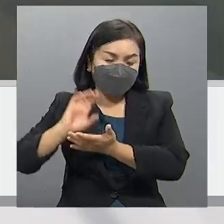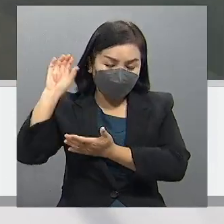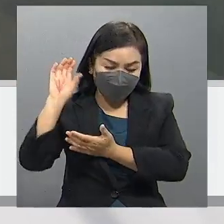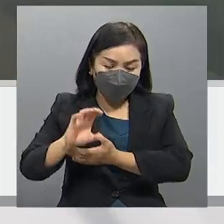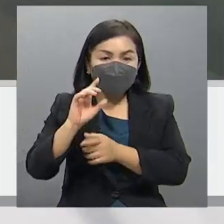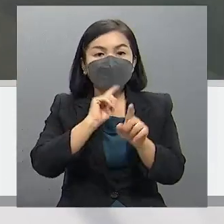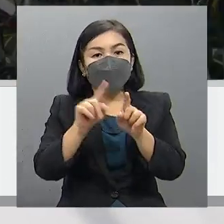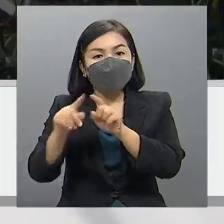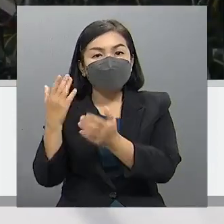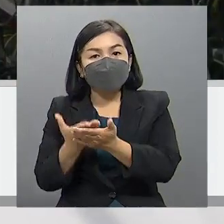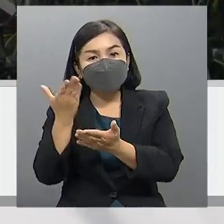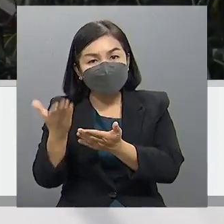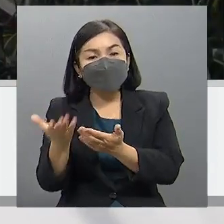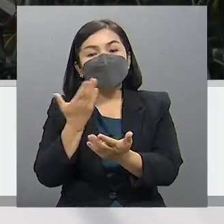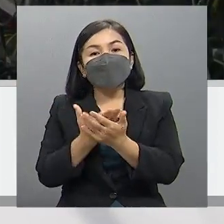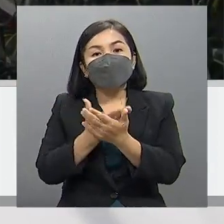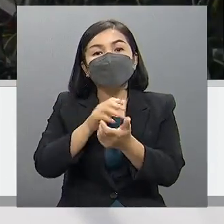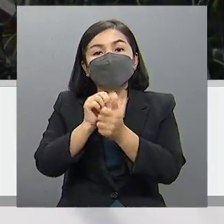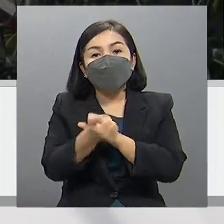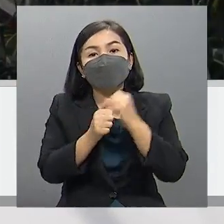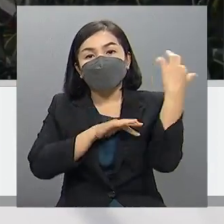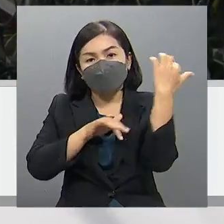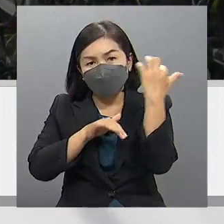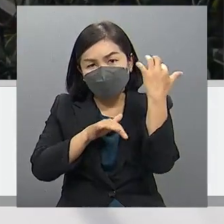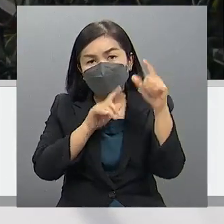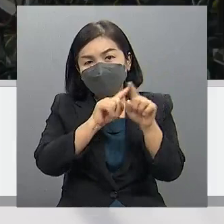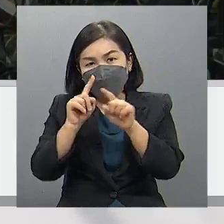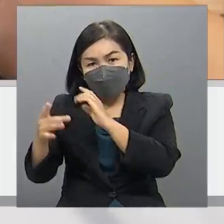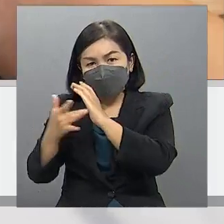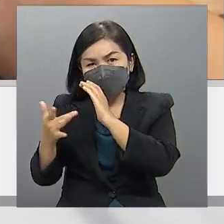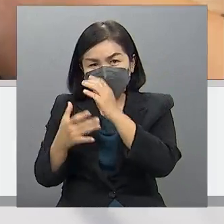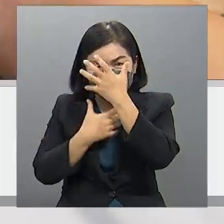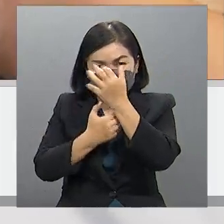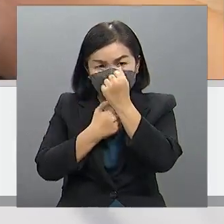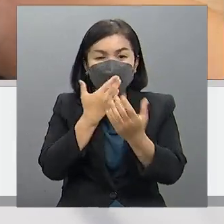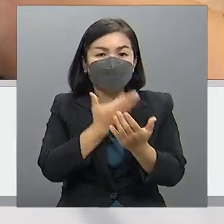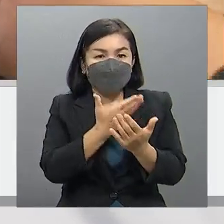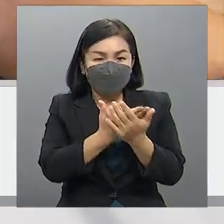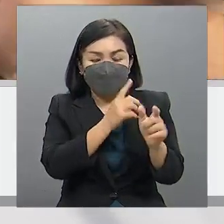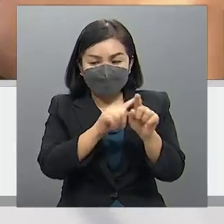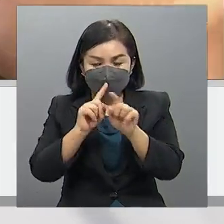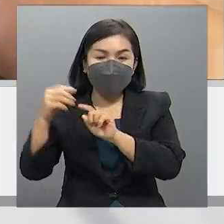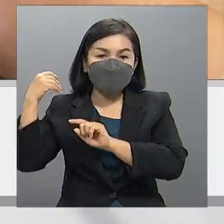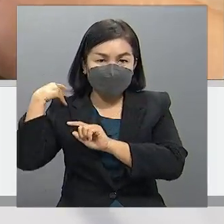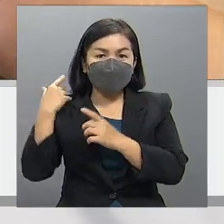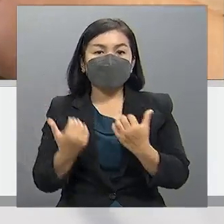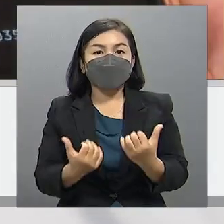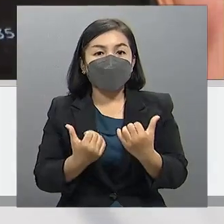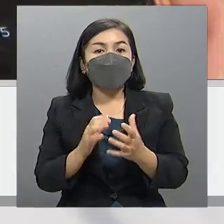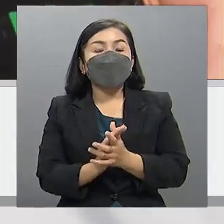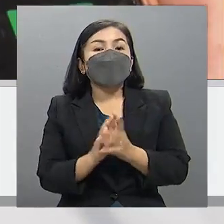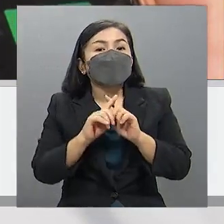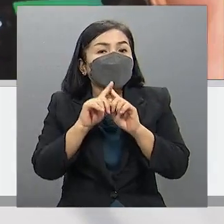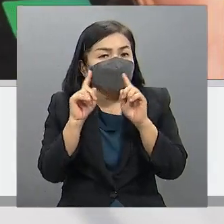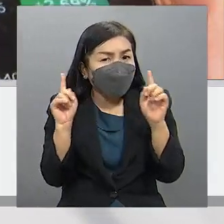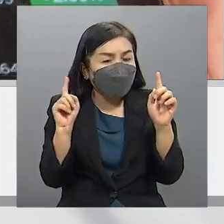ธุรกิจบุคคลสำคัญระดับโลกมากมายเริ่มเข้ามาลงทุนในบิทคอยน์แล้วก็สินทรัพย์ดิจิตอลอื่นๆด้วยนะคะขนาดดูการหลายประสัติ